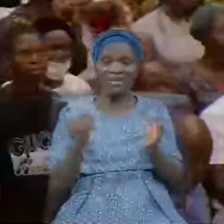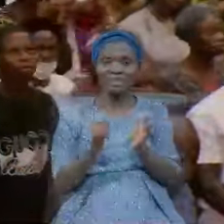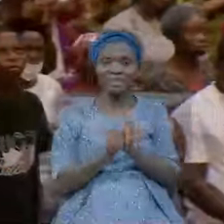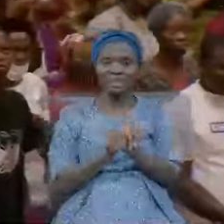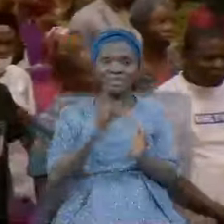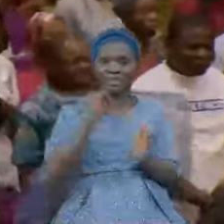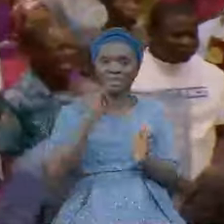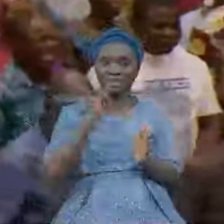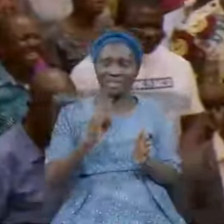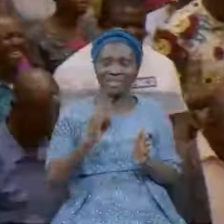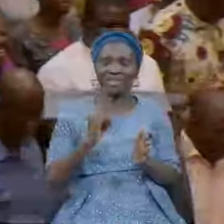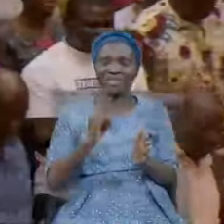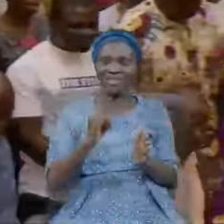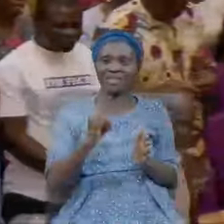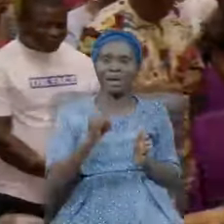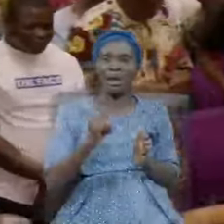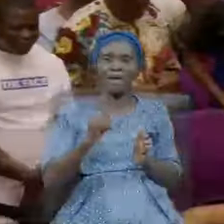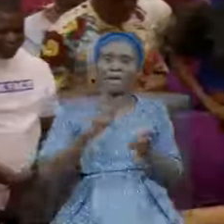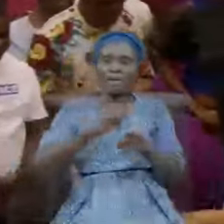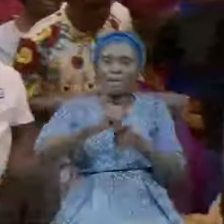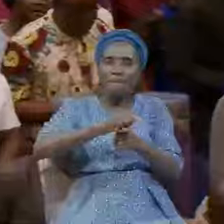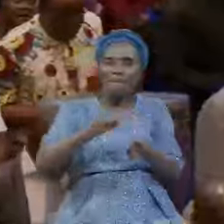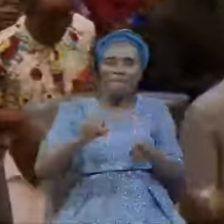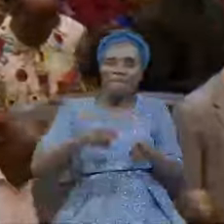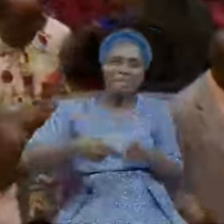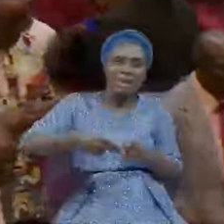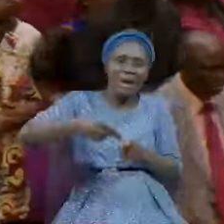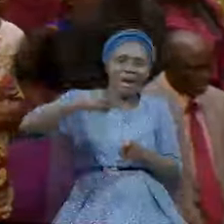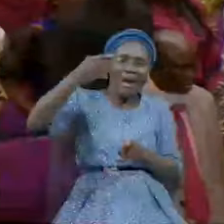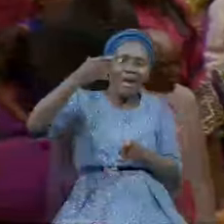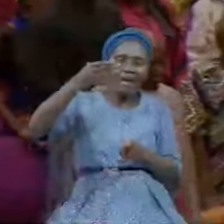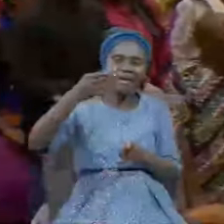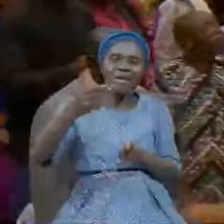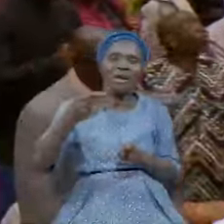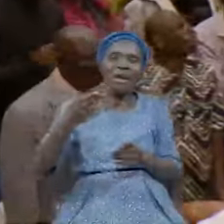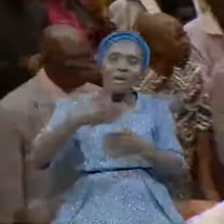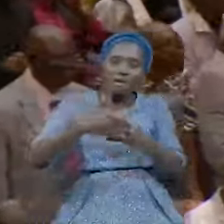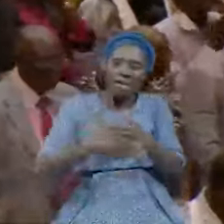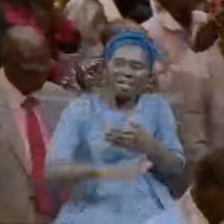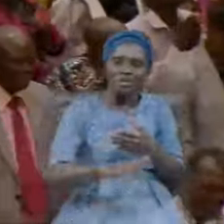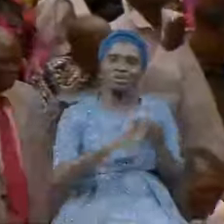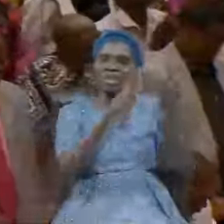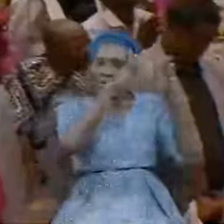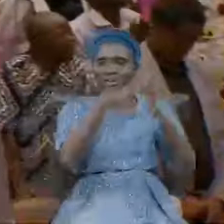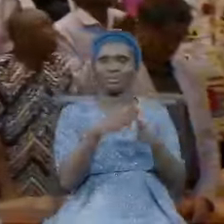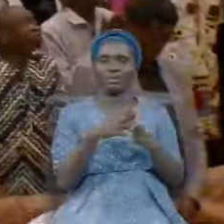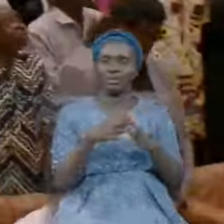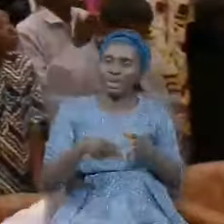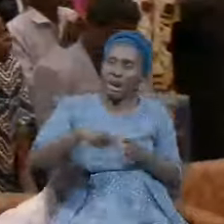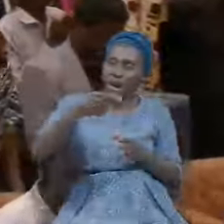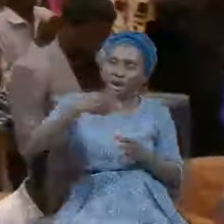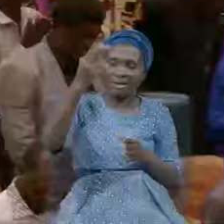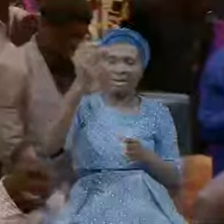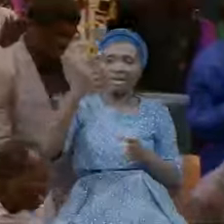Une vie de bonté transcendante. Une vie de bonté transcendante,